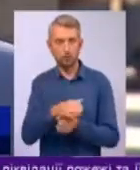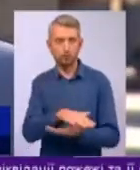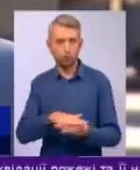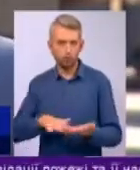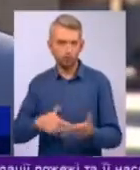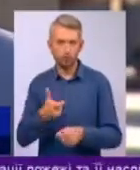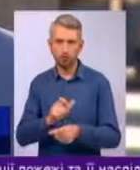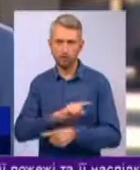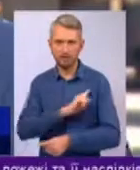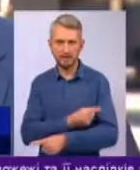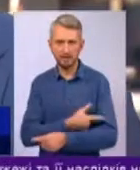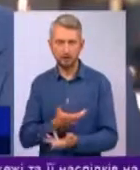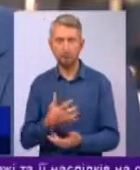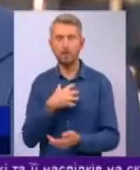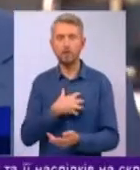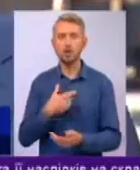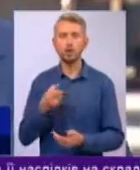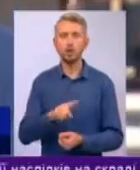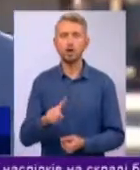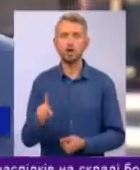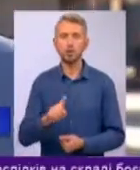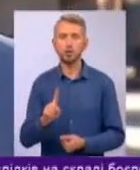дуже інтенсивно. Важливо те, що